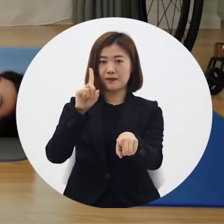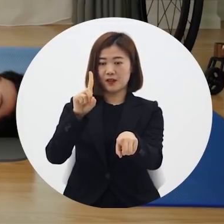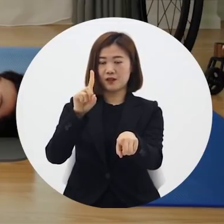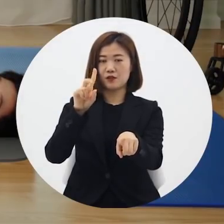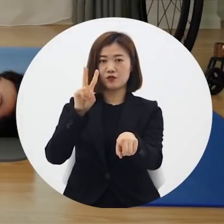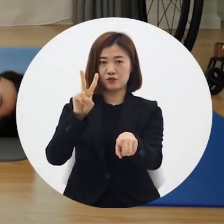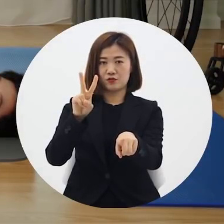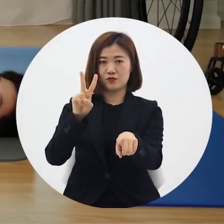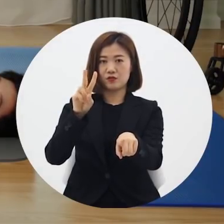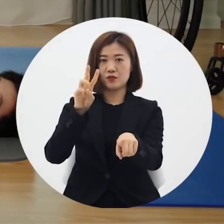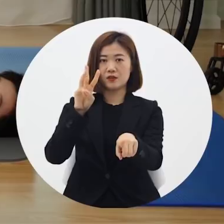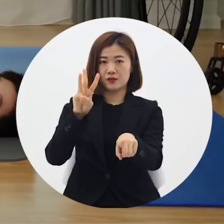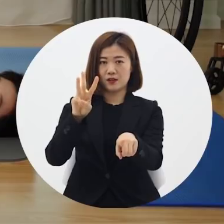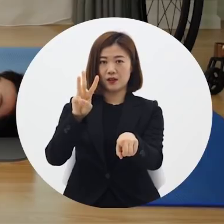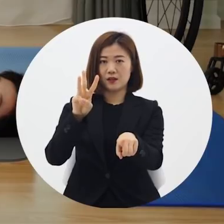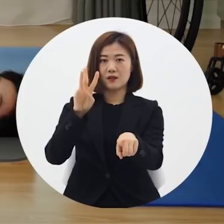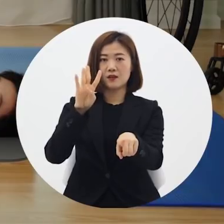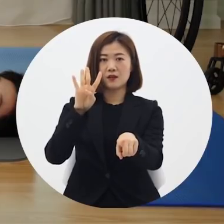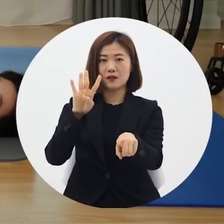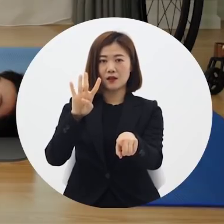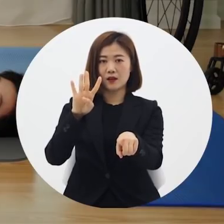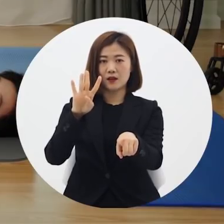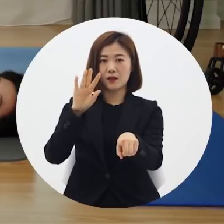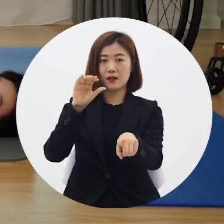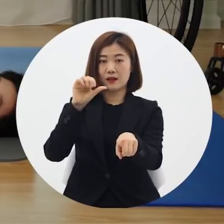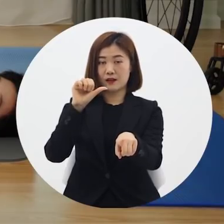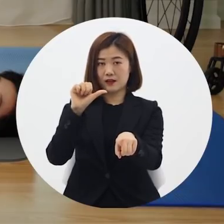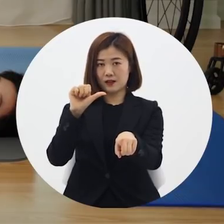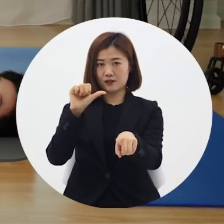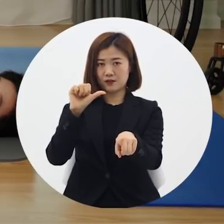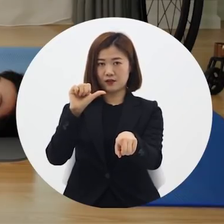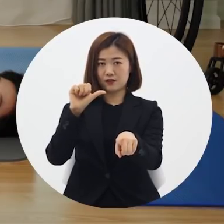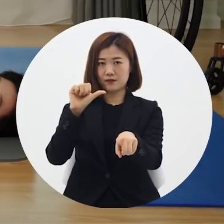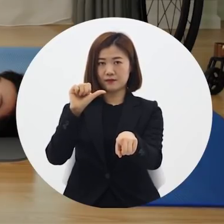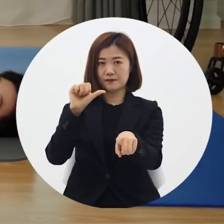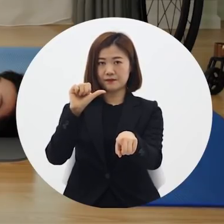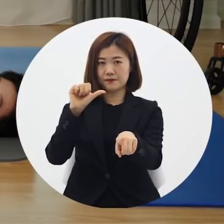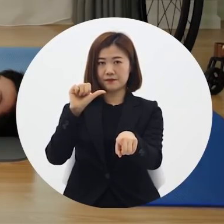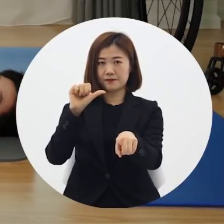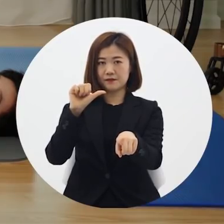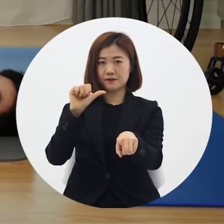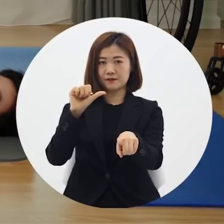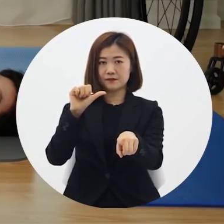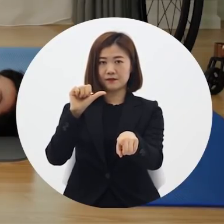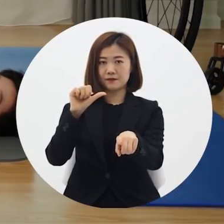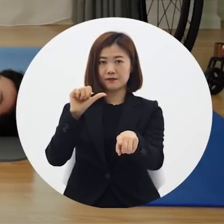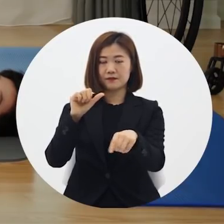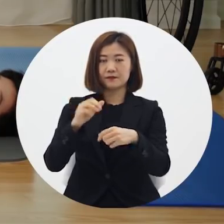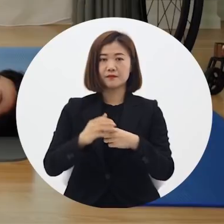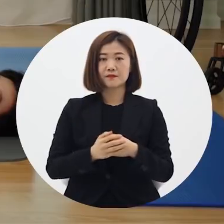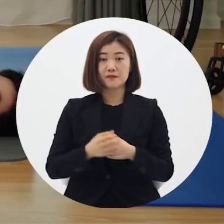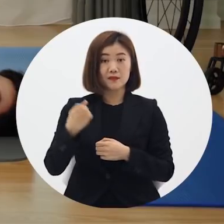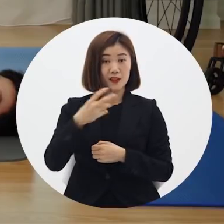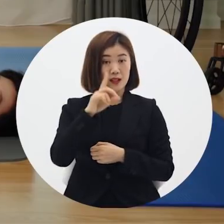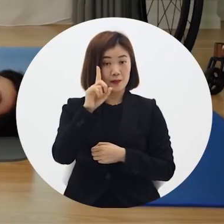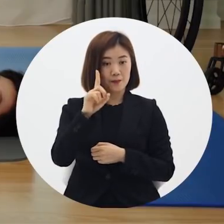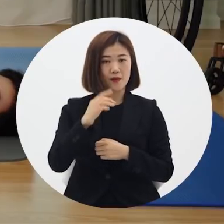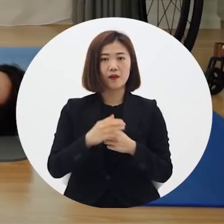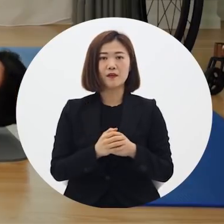하나, 둘, 셋, 넷, 다섯. 자, 한 번 더